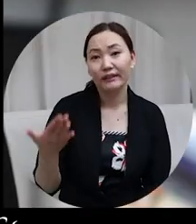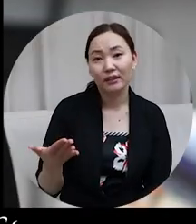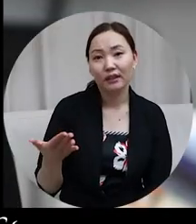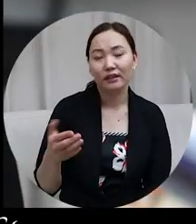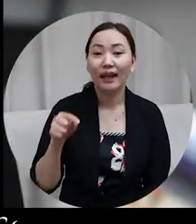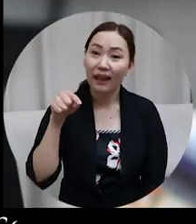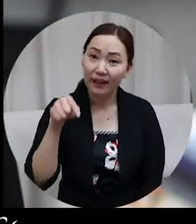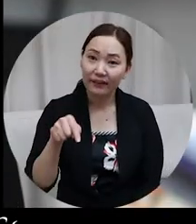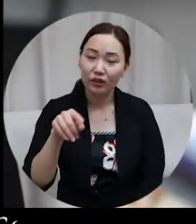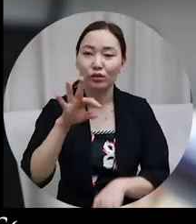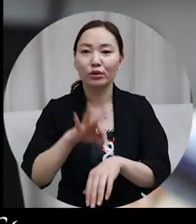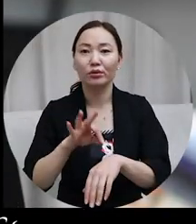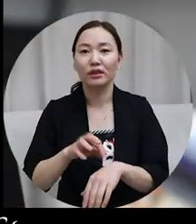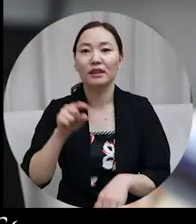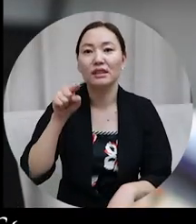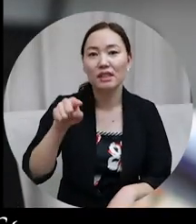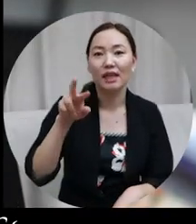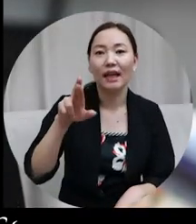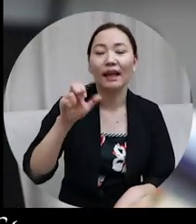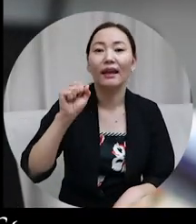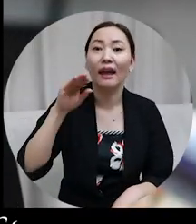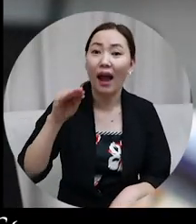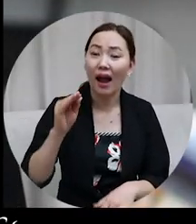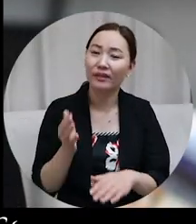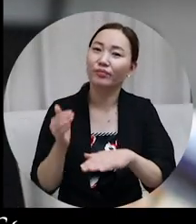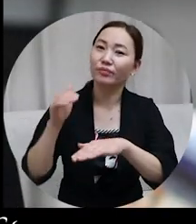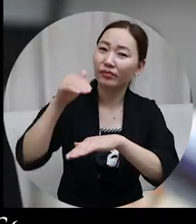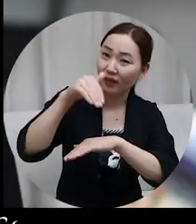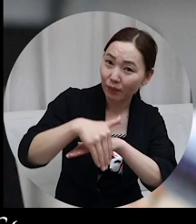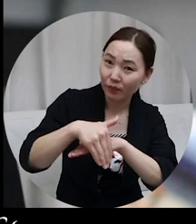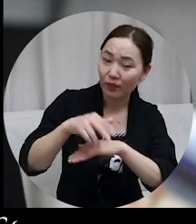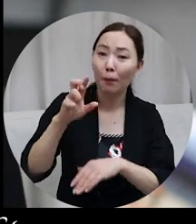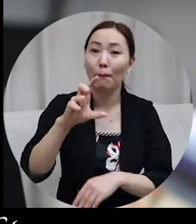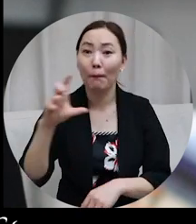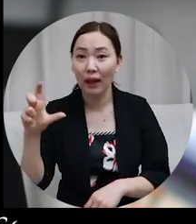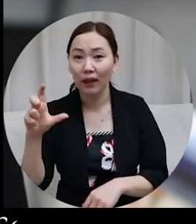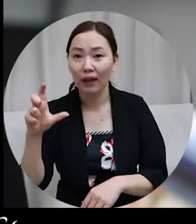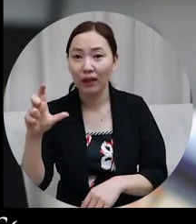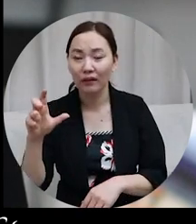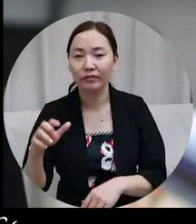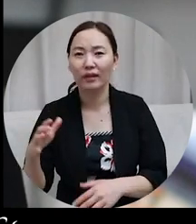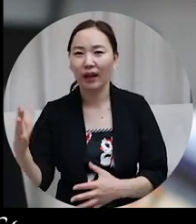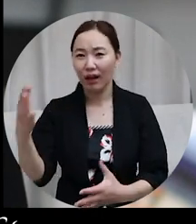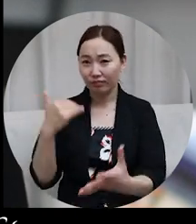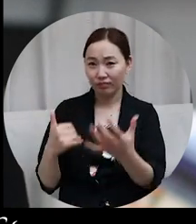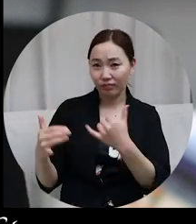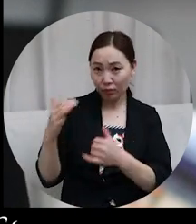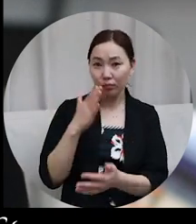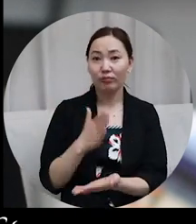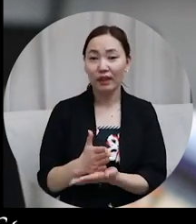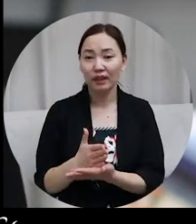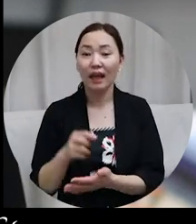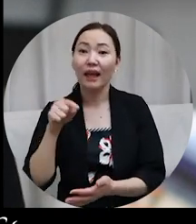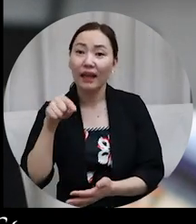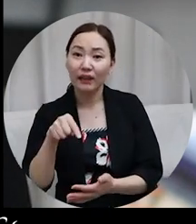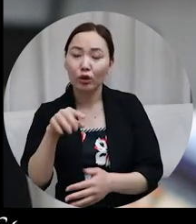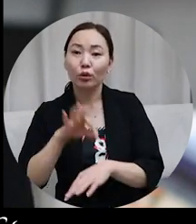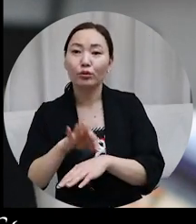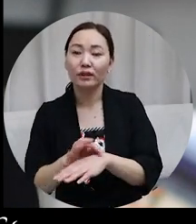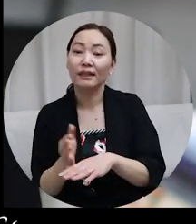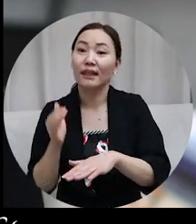Тэгээд ер нь энэ өвчнийг чи яаж даван туулаа гэдэг хүмүүс айгүй их асуудаг байхгүй надаас тийм. Энийг нэг даван туулсан тусгай жор бол надад